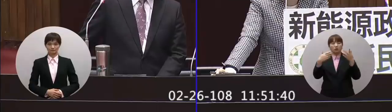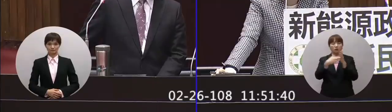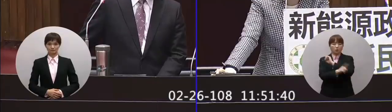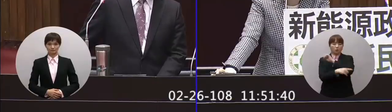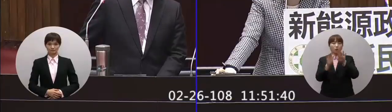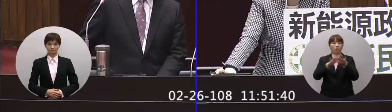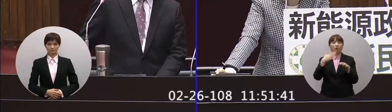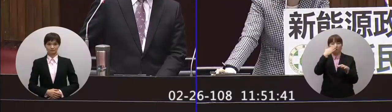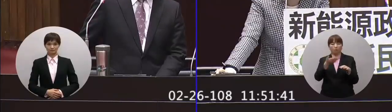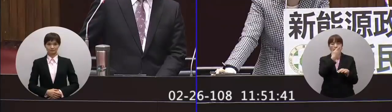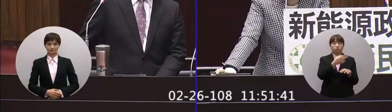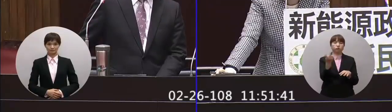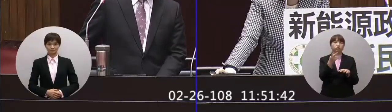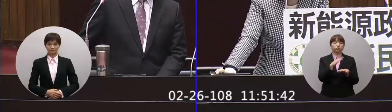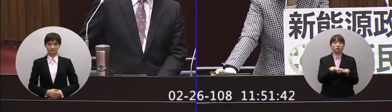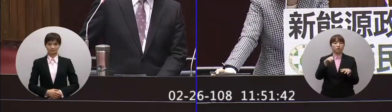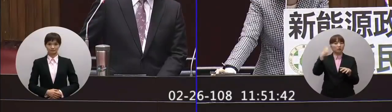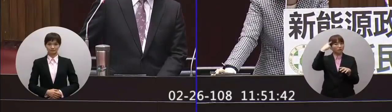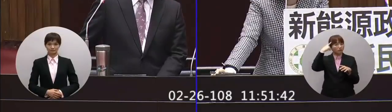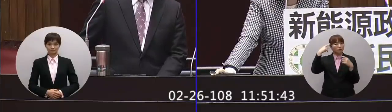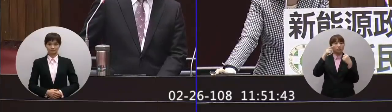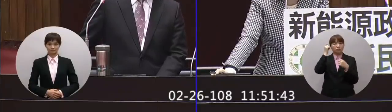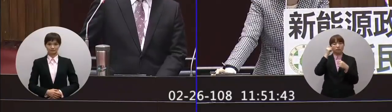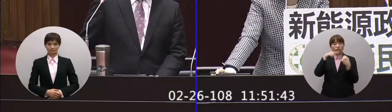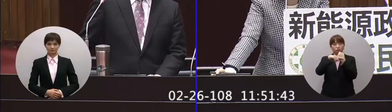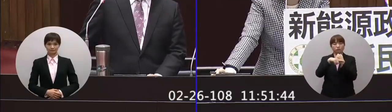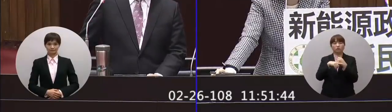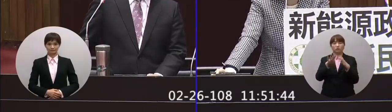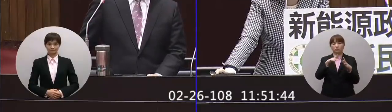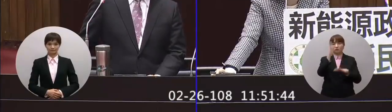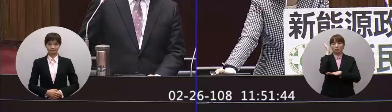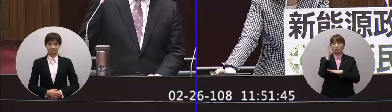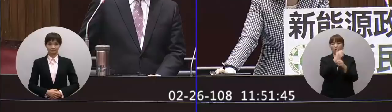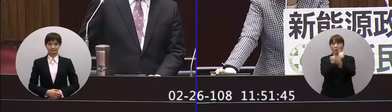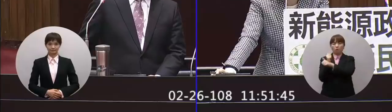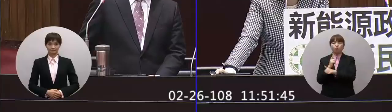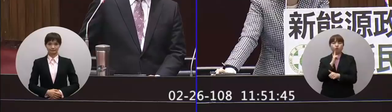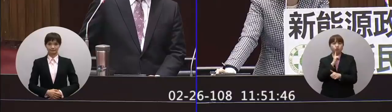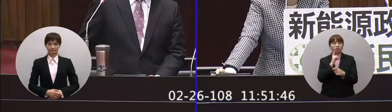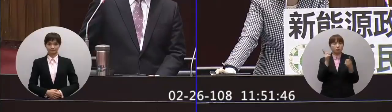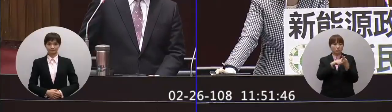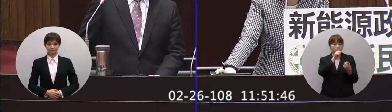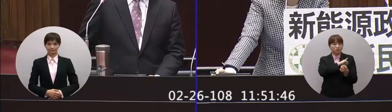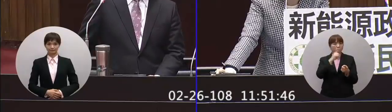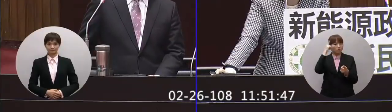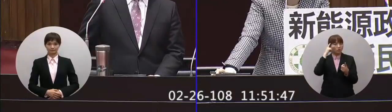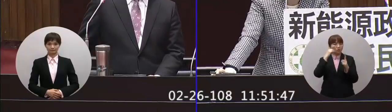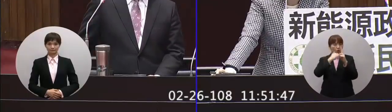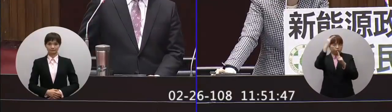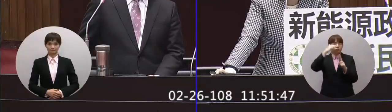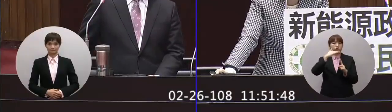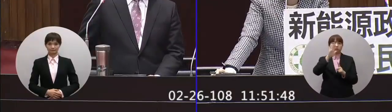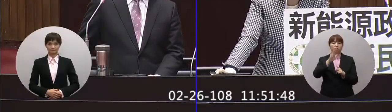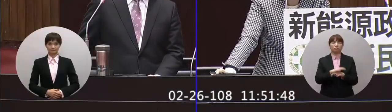俱伤嘛，这叫做智慧啊。苏院长，以你这样的一个政治历练到现在，我认为你的智慧应该很高